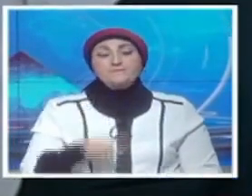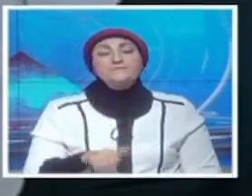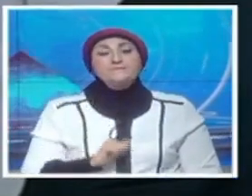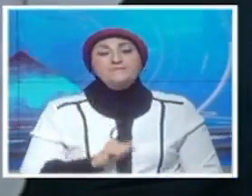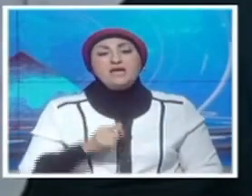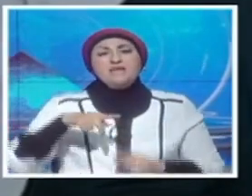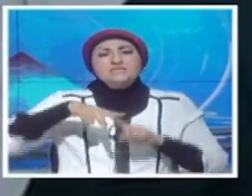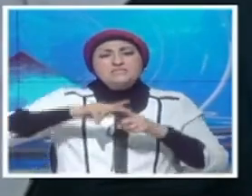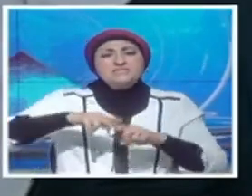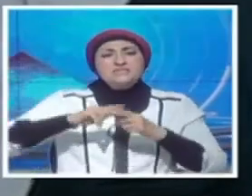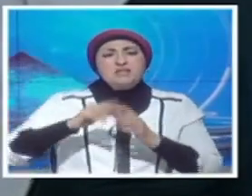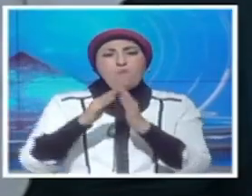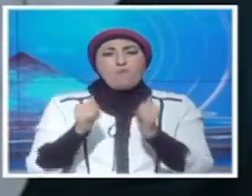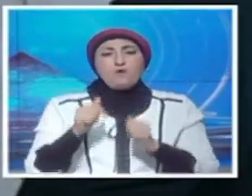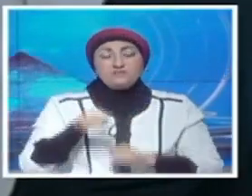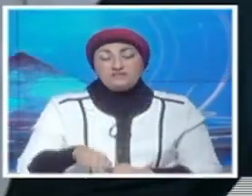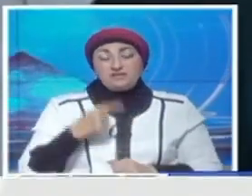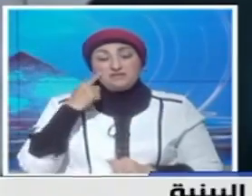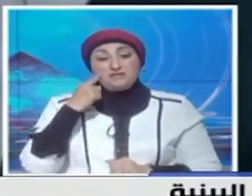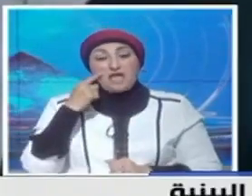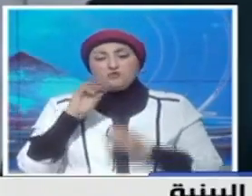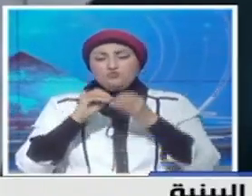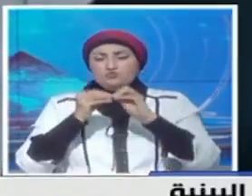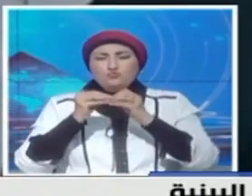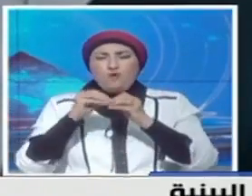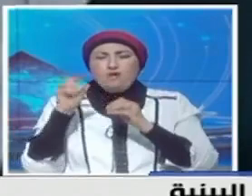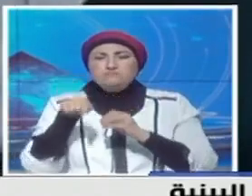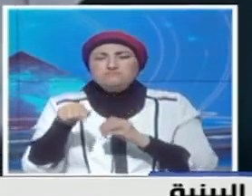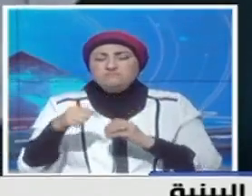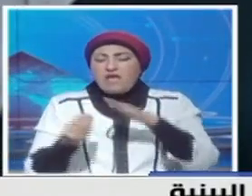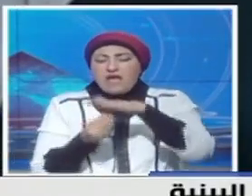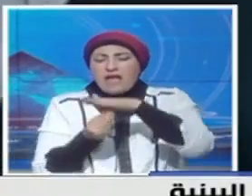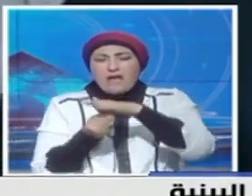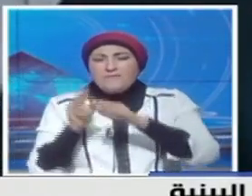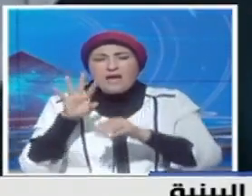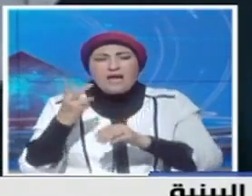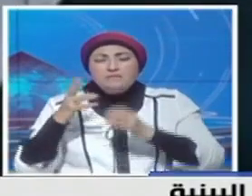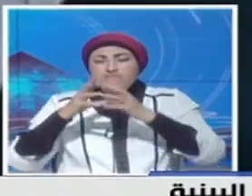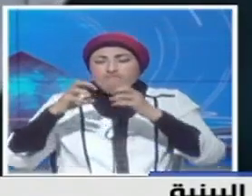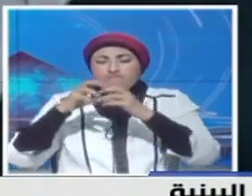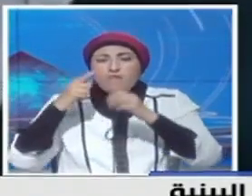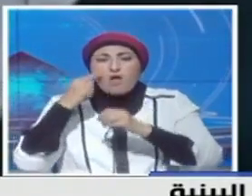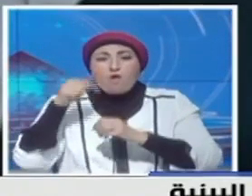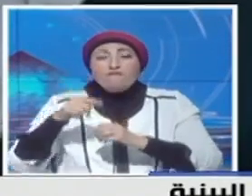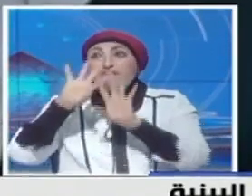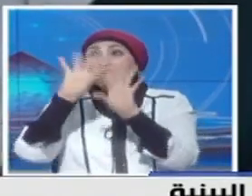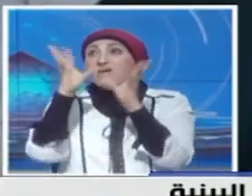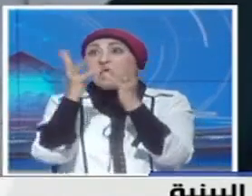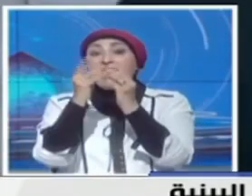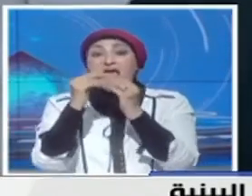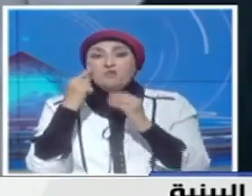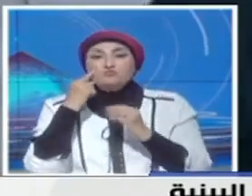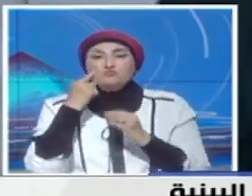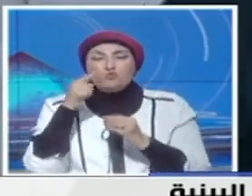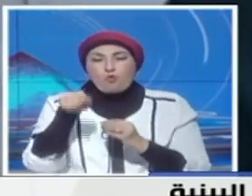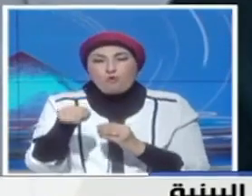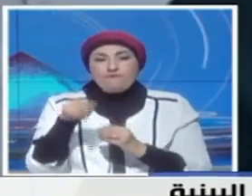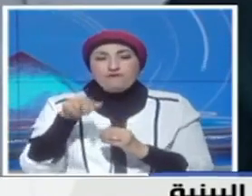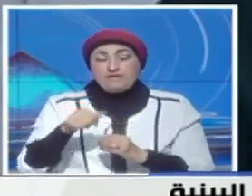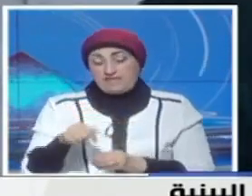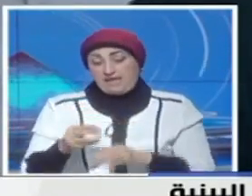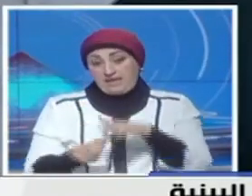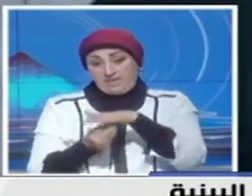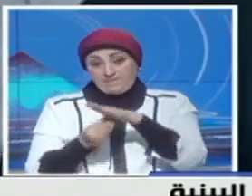ده كله هيصب في التصنيفات العالمية اللي الجامعات المصرية بتبدأ تدخل فيها في التصنيفات المختلفة، فبتبدأ تاخد الجامعات